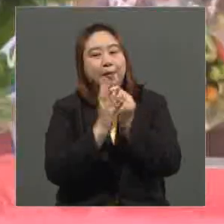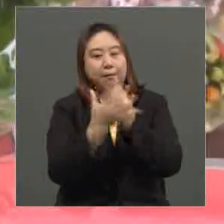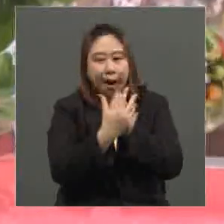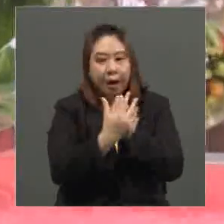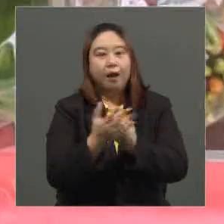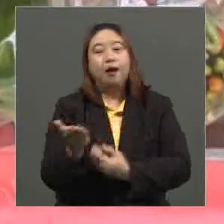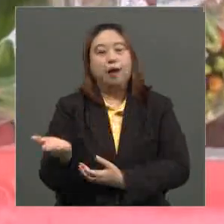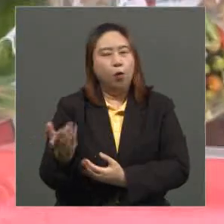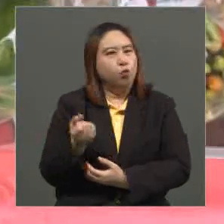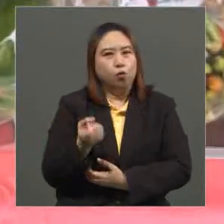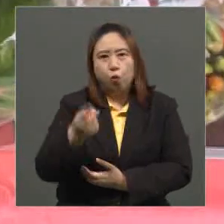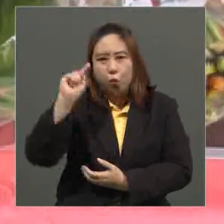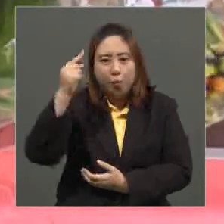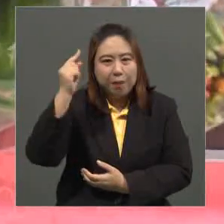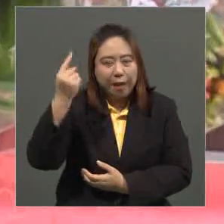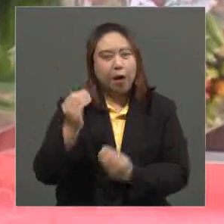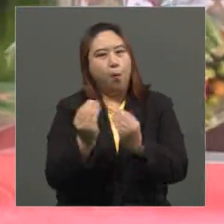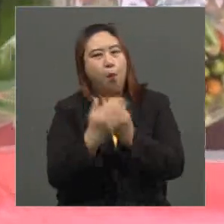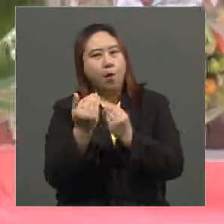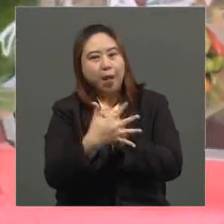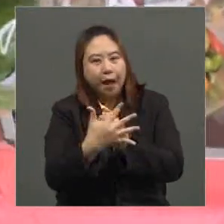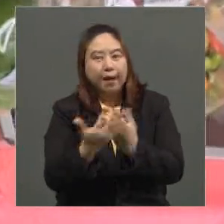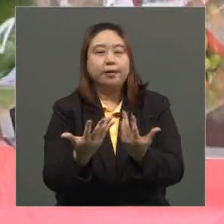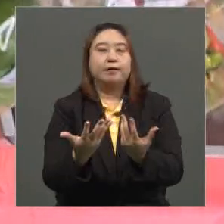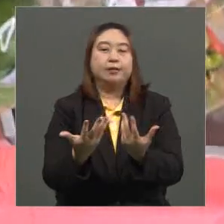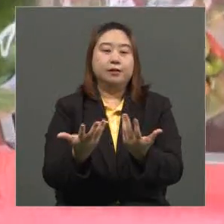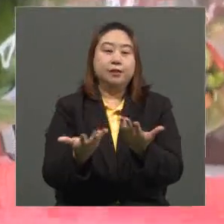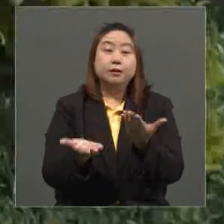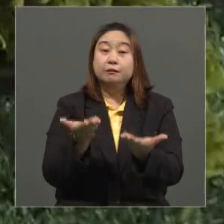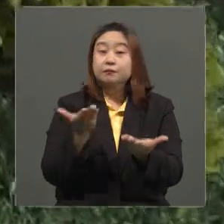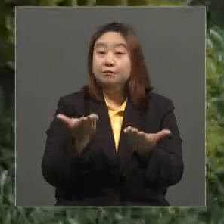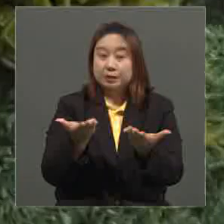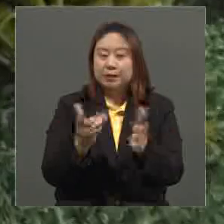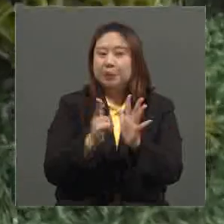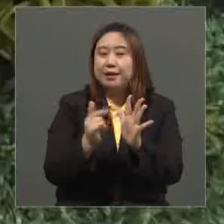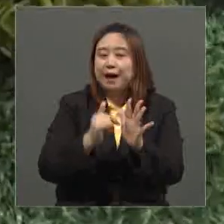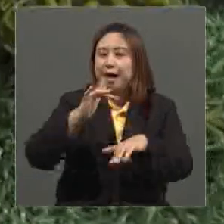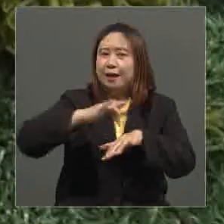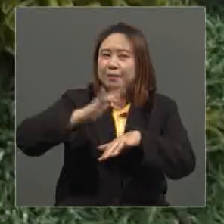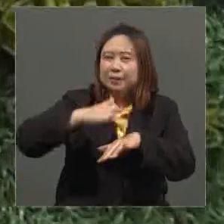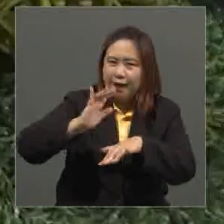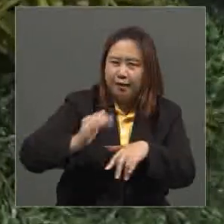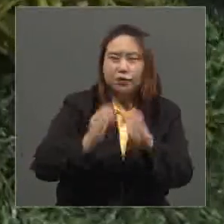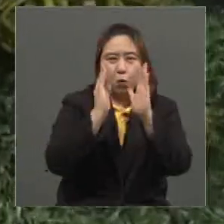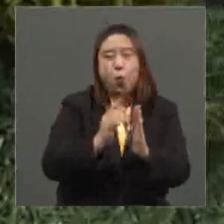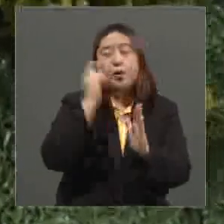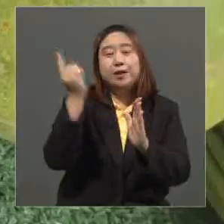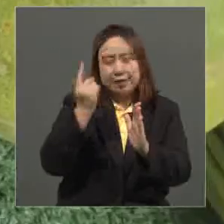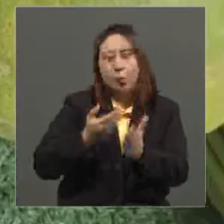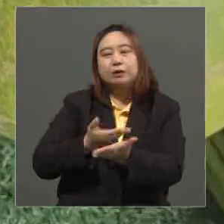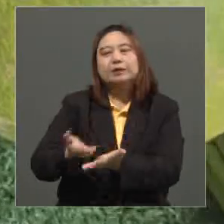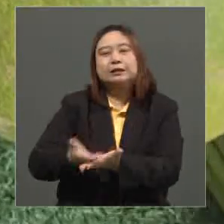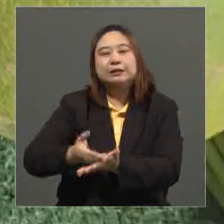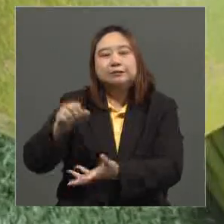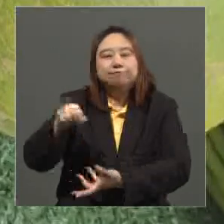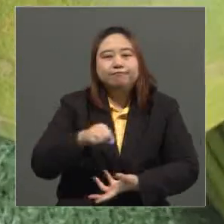สดๆใหม่ๆผลไม้ตามฤดูกาลหรือว่าจะเป็นประเภทสมุนไพรที่นักท่องเที่ยวก็อุดหนุนซื้อกันกลับไปเป็น